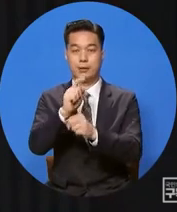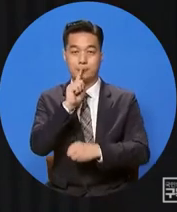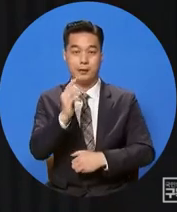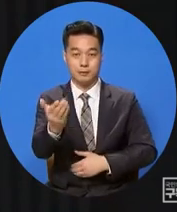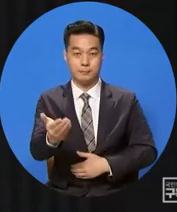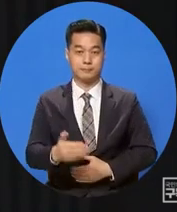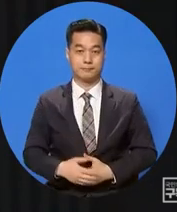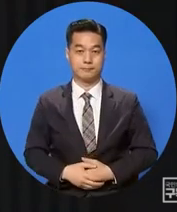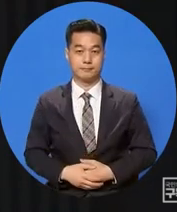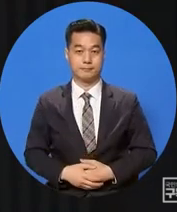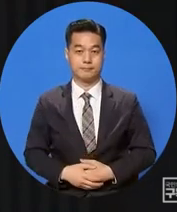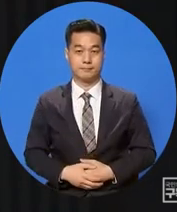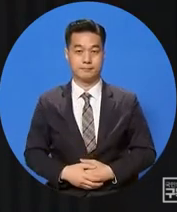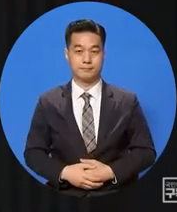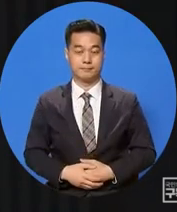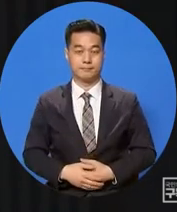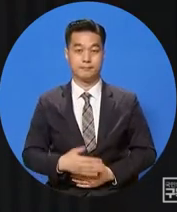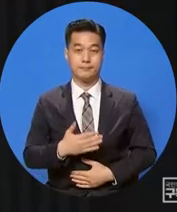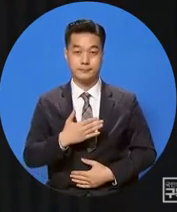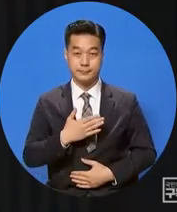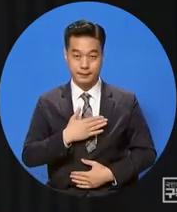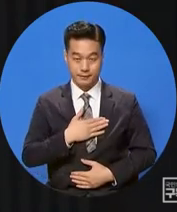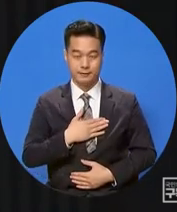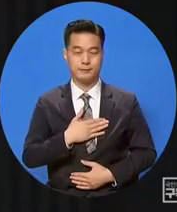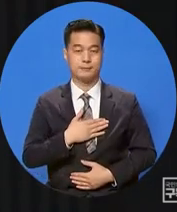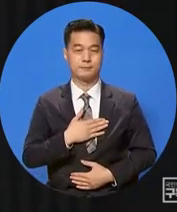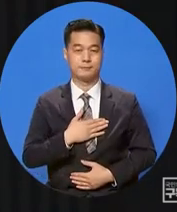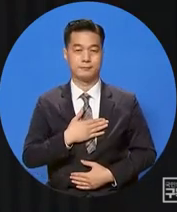듣겠습니다. 제가